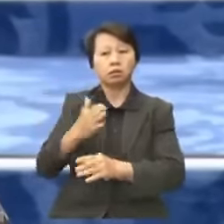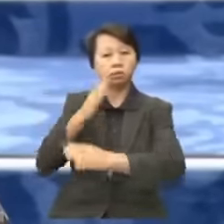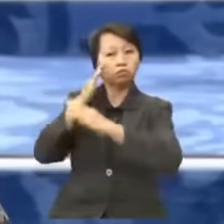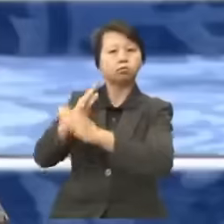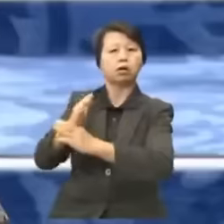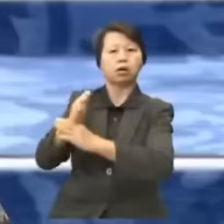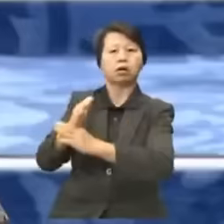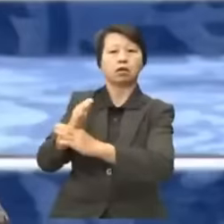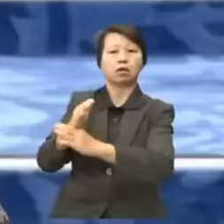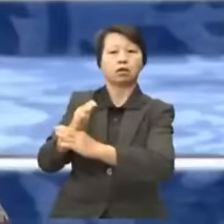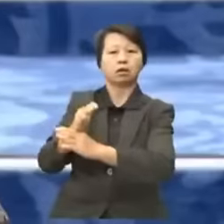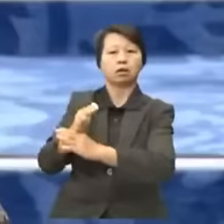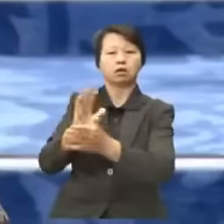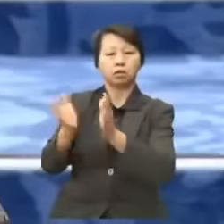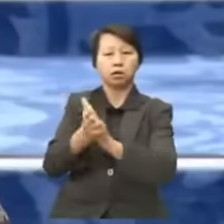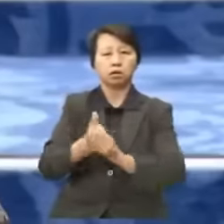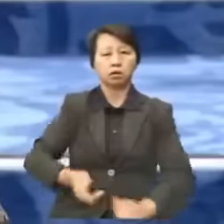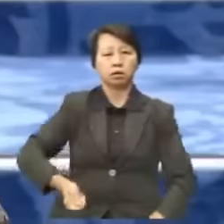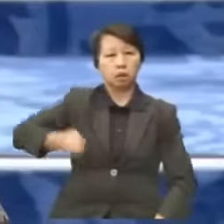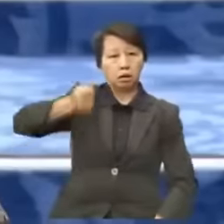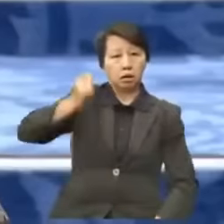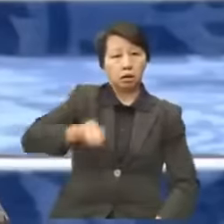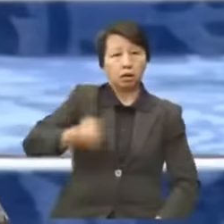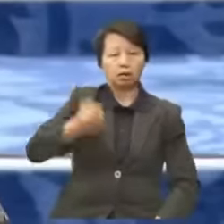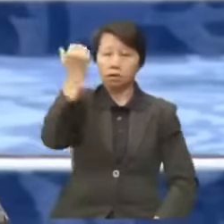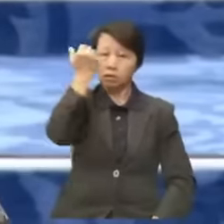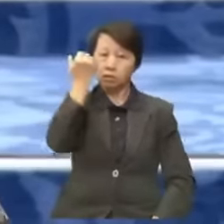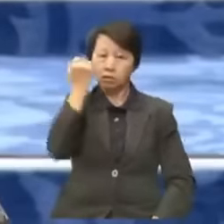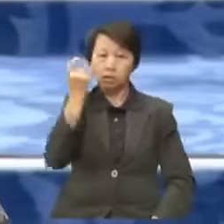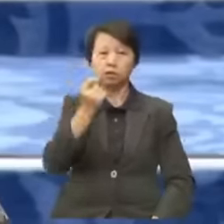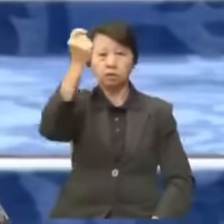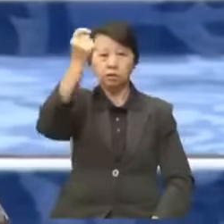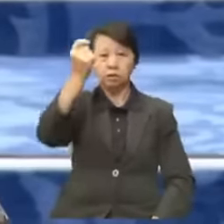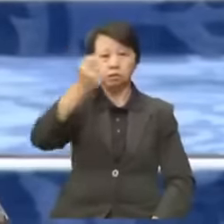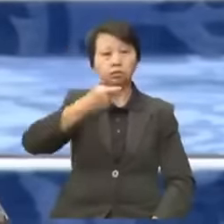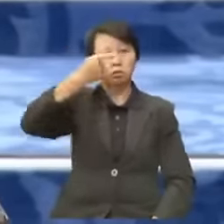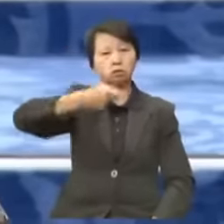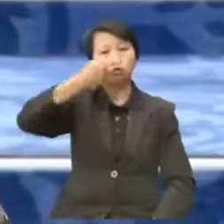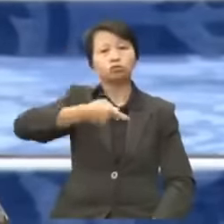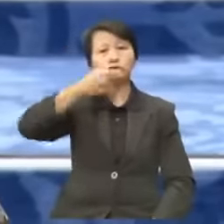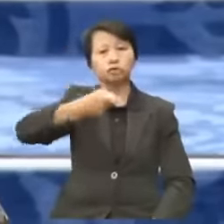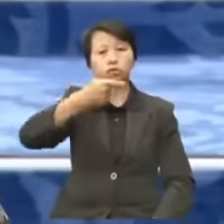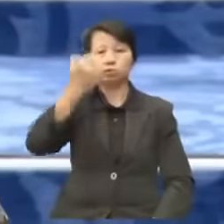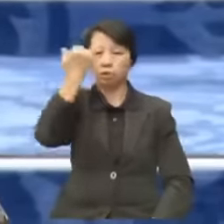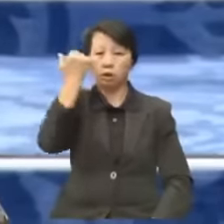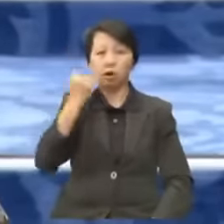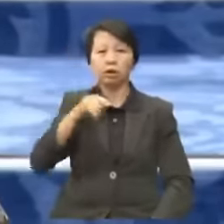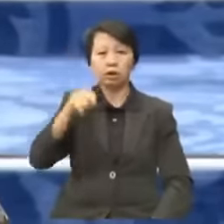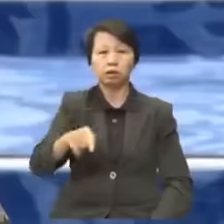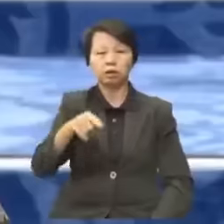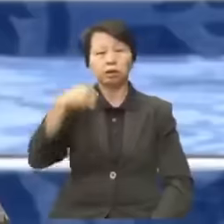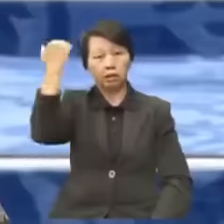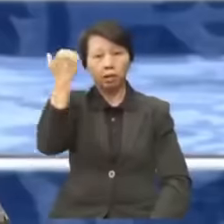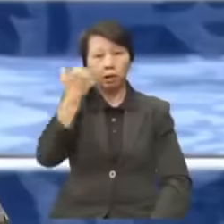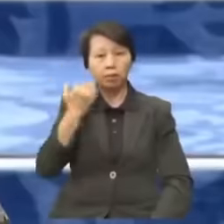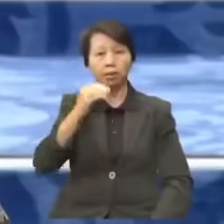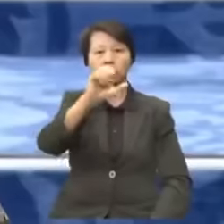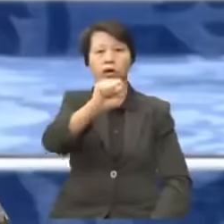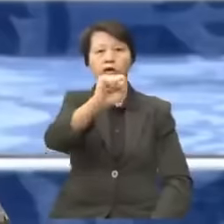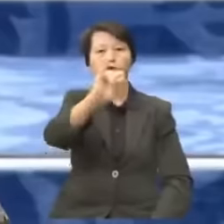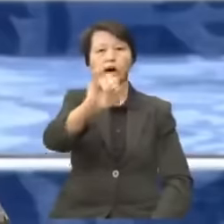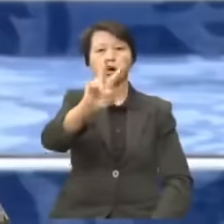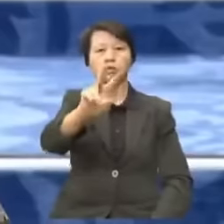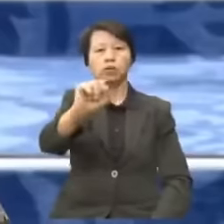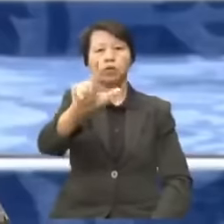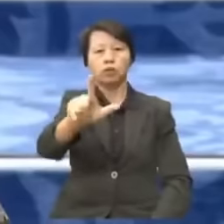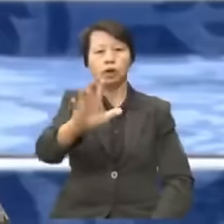B jadi Hakim perbicaraan Mahkamah tinggi dia sebut mahkamah ini mahkamah sivil